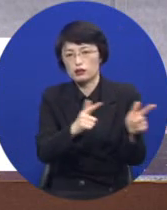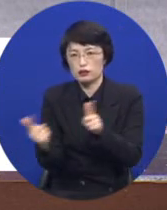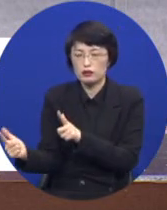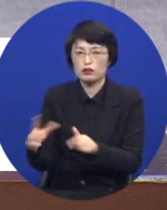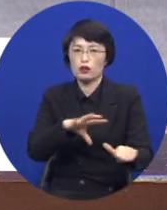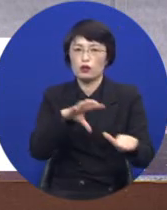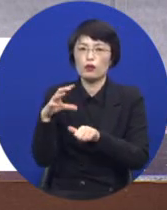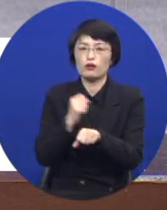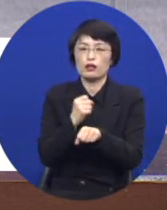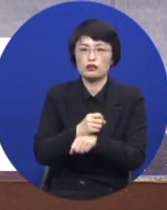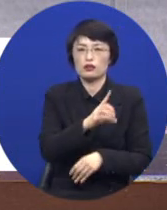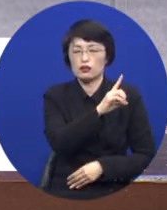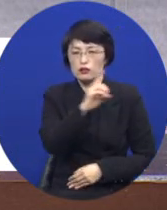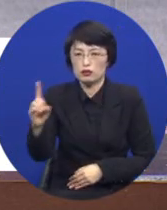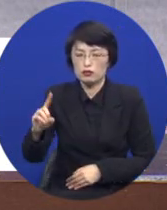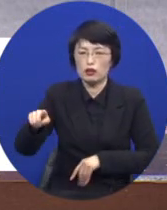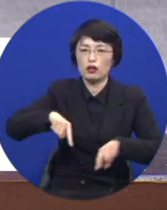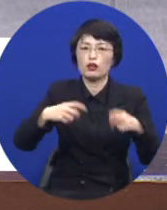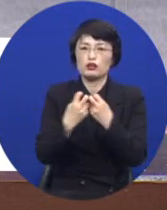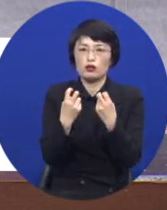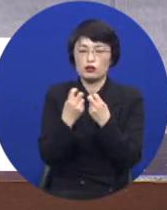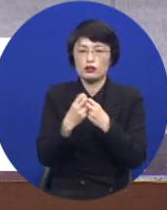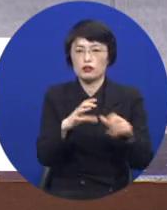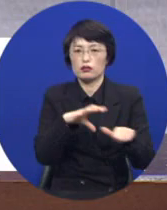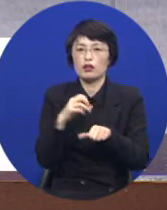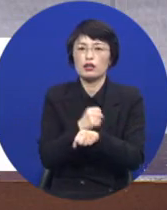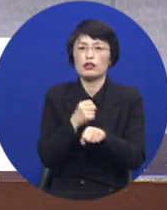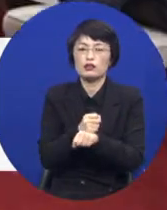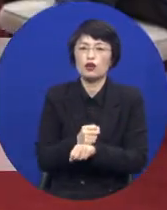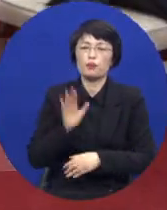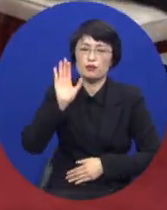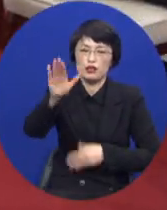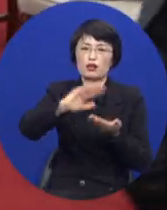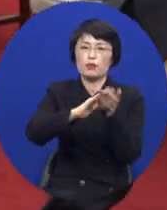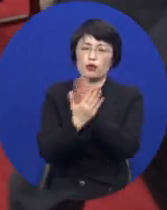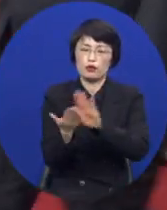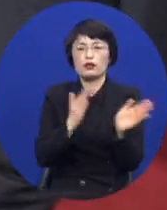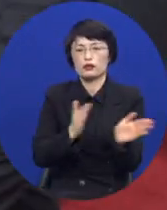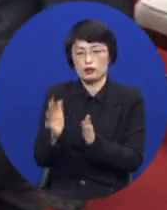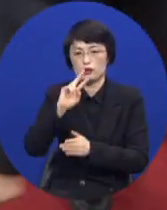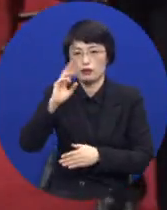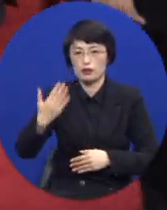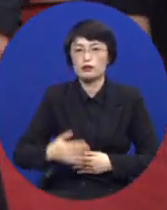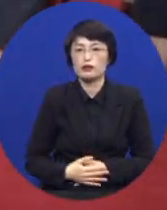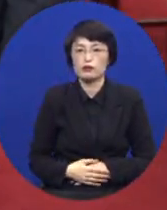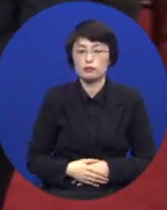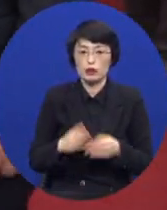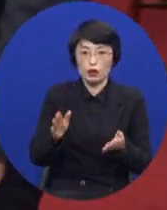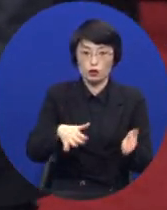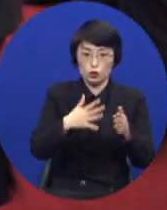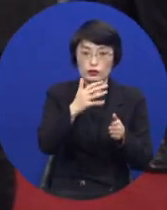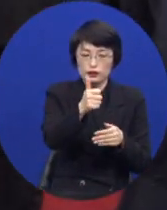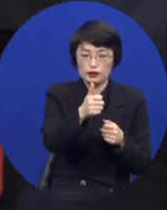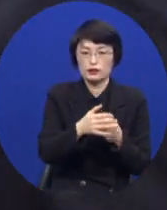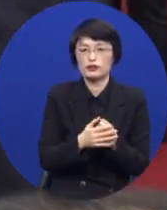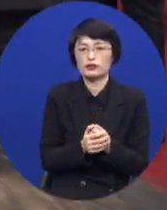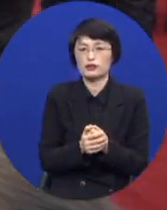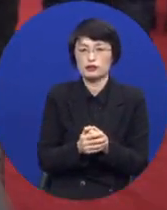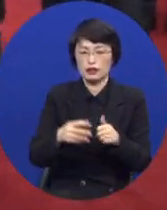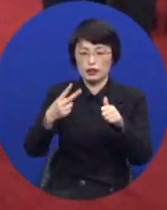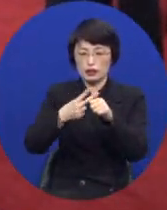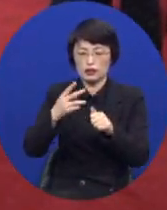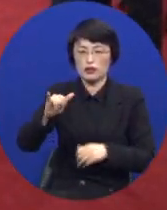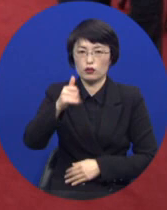미래의 구조적 변화 해도 대응해야 하겠습니다 한편 원희룡 제주도지사 날 j 공항